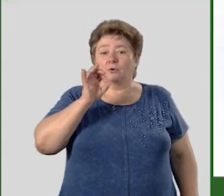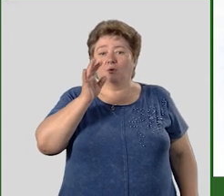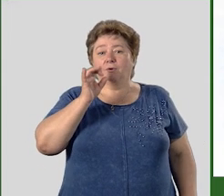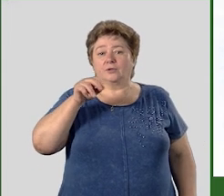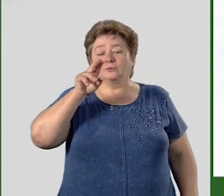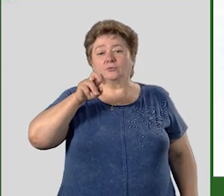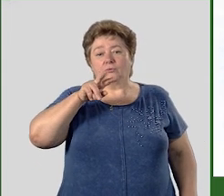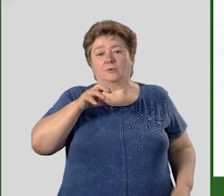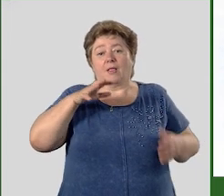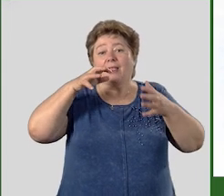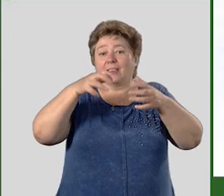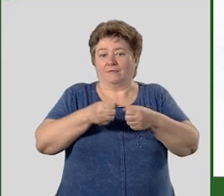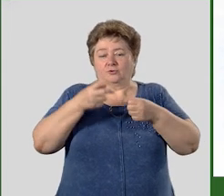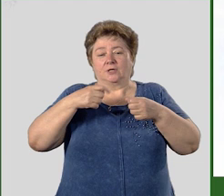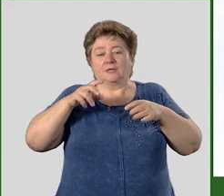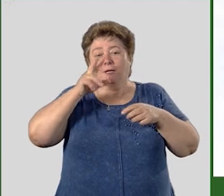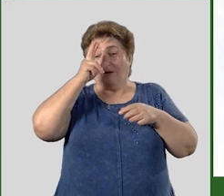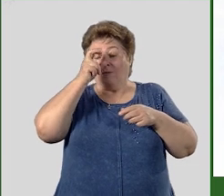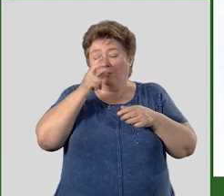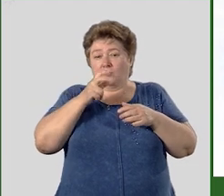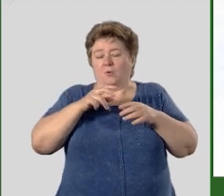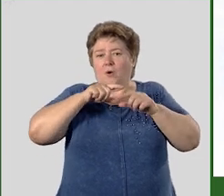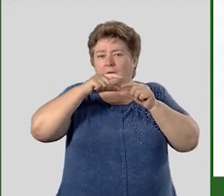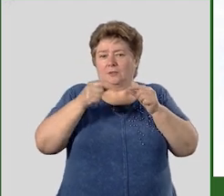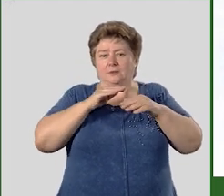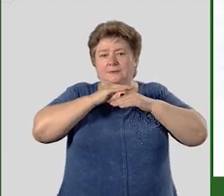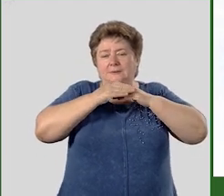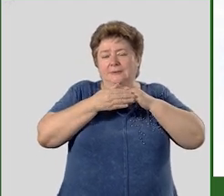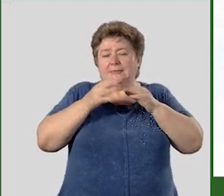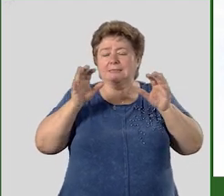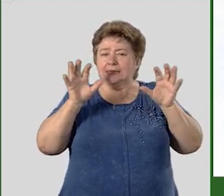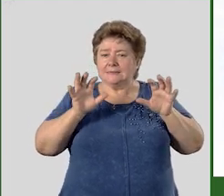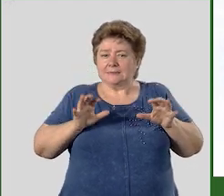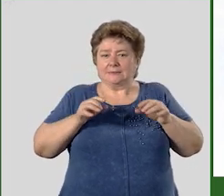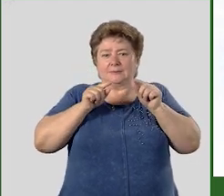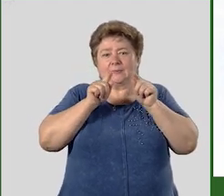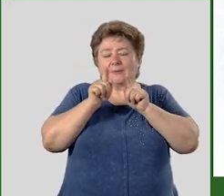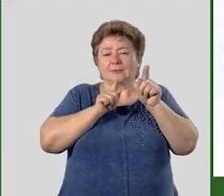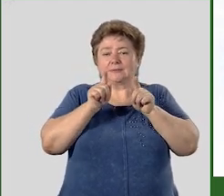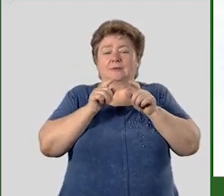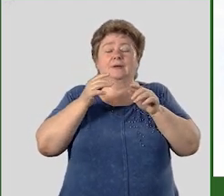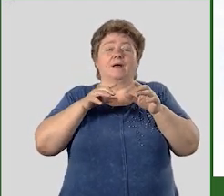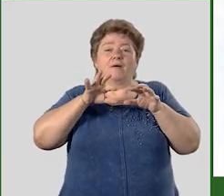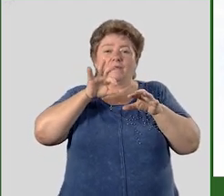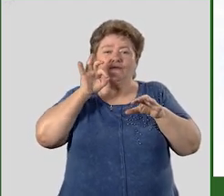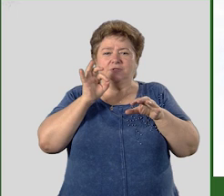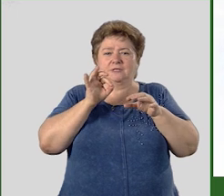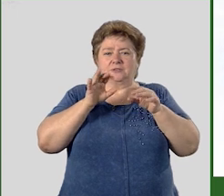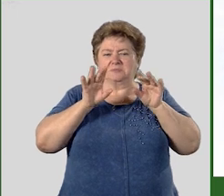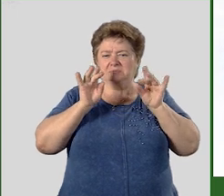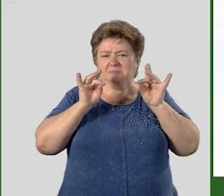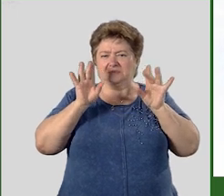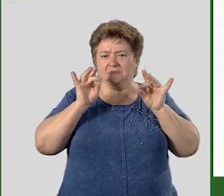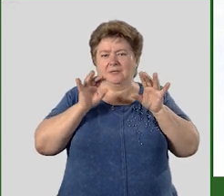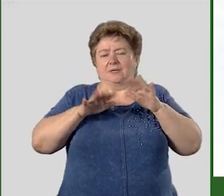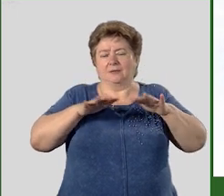Роридула – ловушка для мух. Листья покрыты серыми колосками, выделяющие клейкую